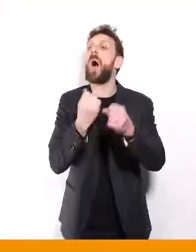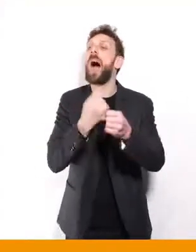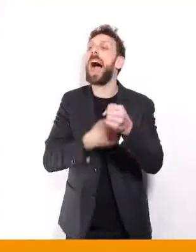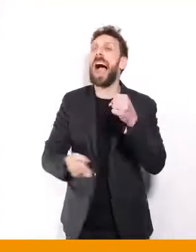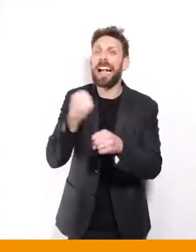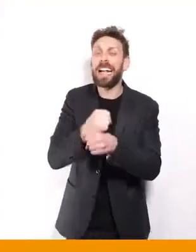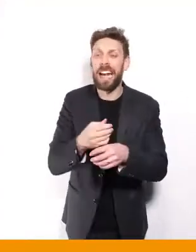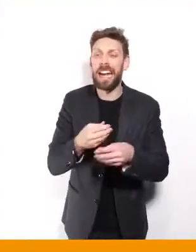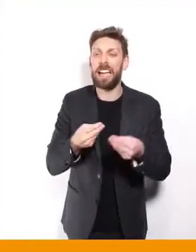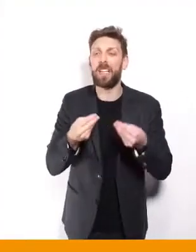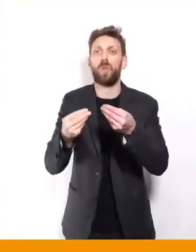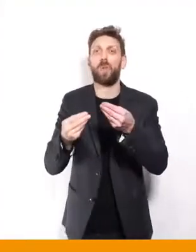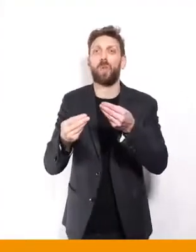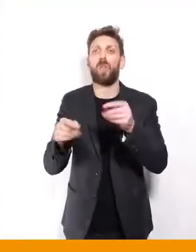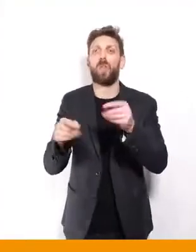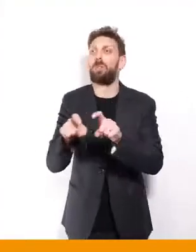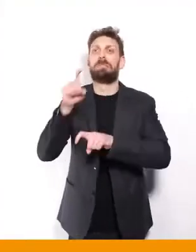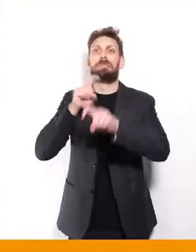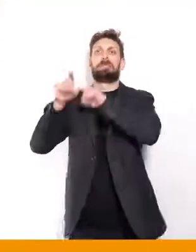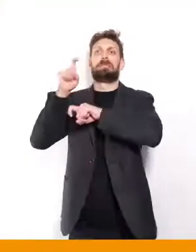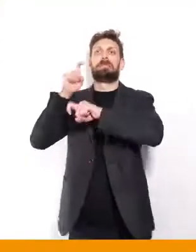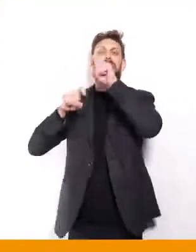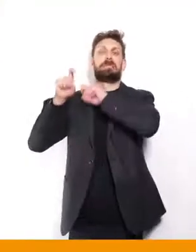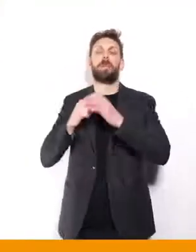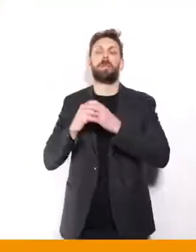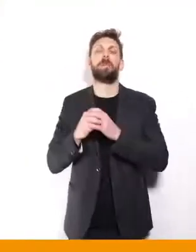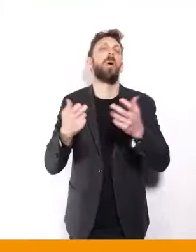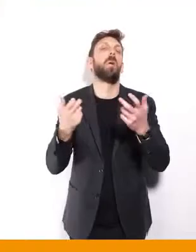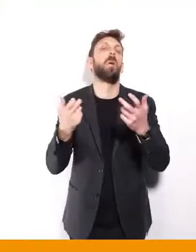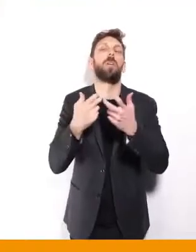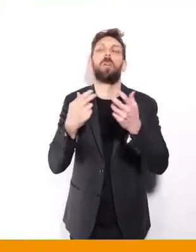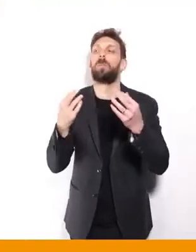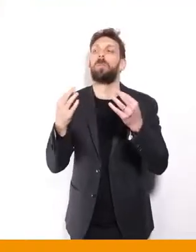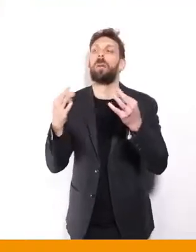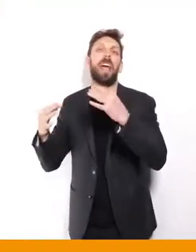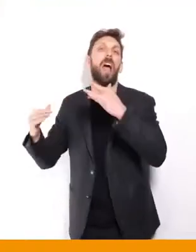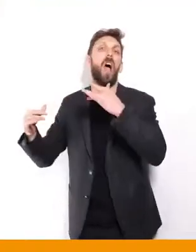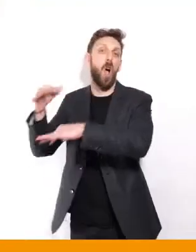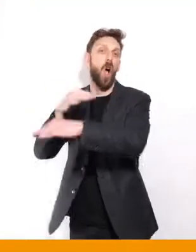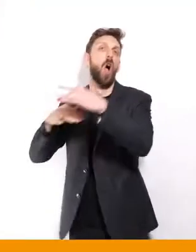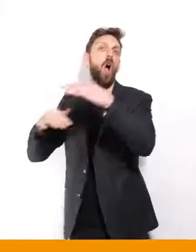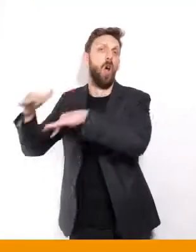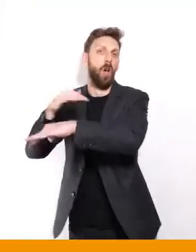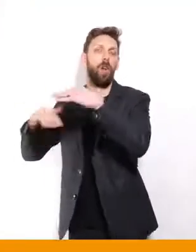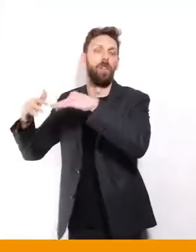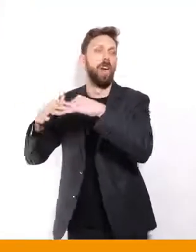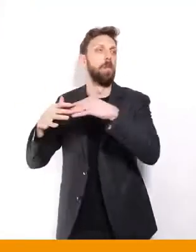vu d'ailleurs sur l'environnement, évidemment, comme sur le